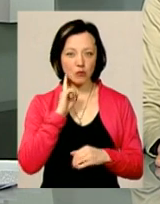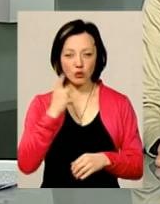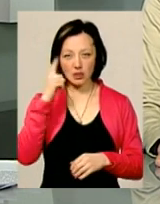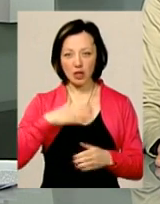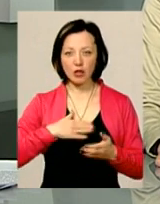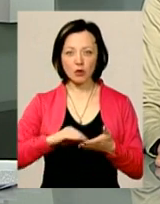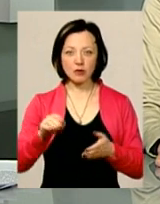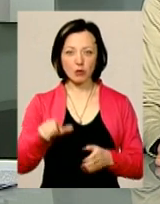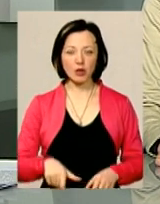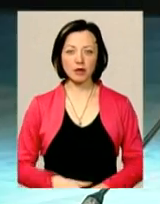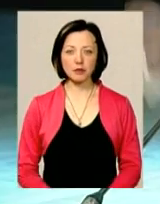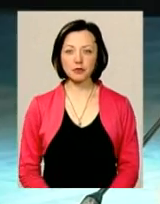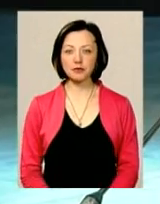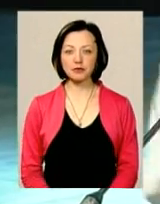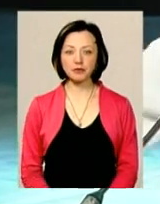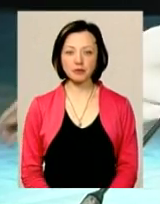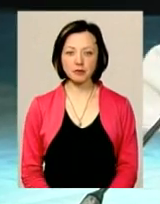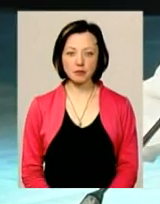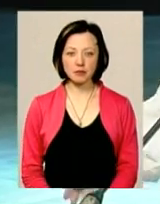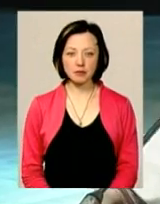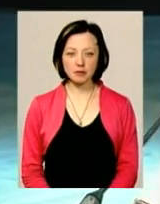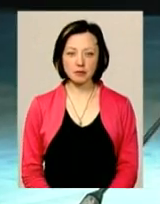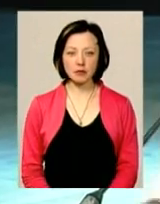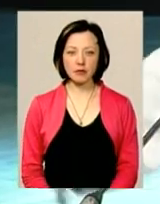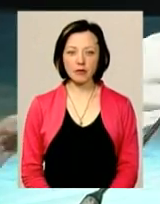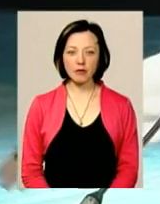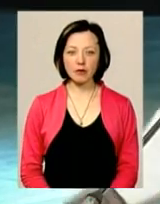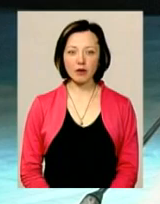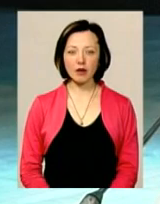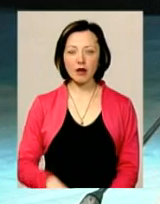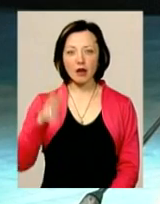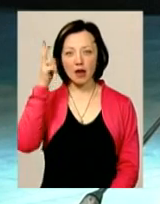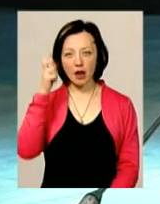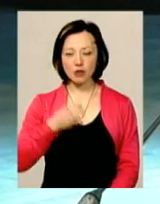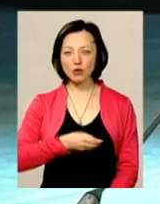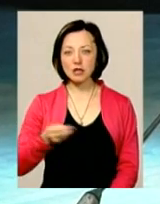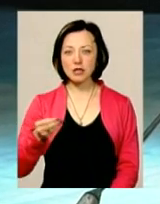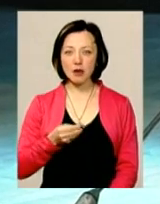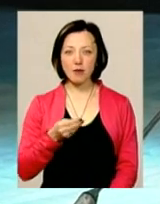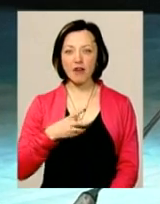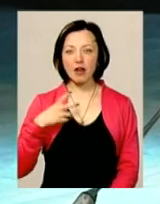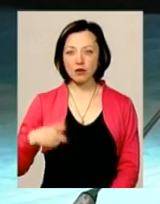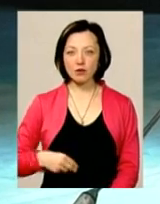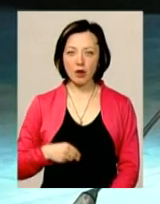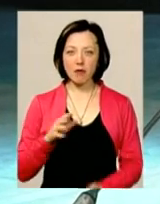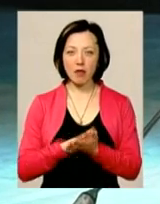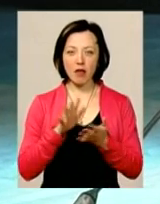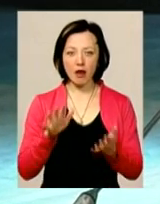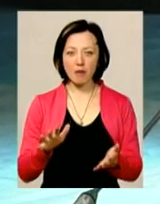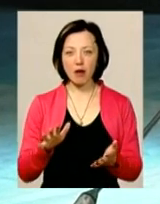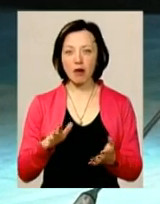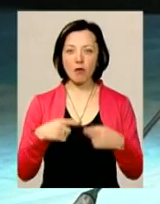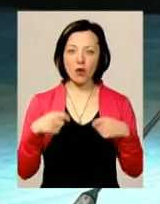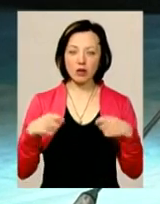Тетяна Ворожцова. Гарячку сіям, французів лаєм, продаєм, або ж кукайте